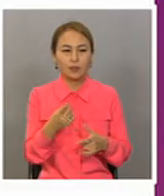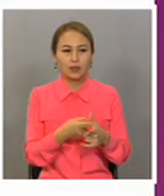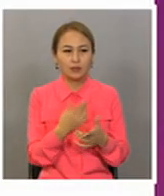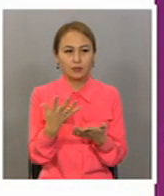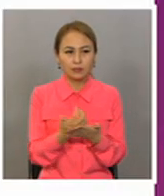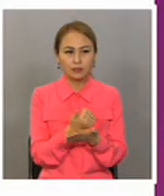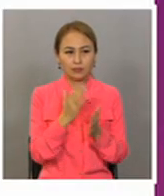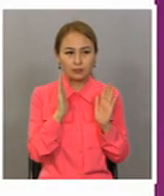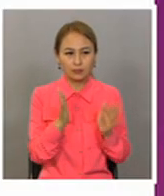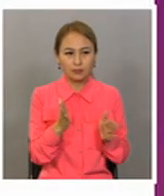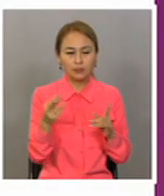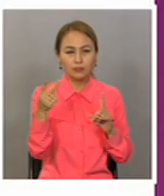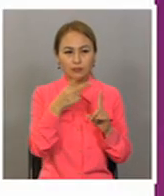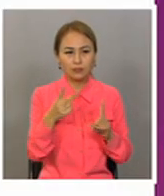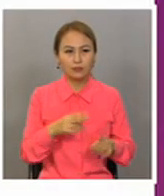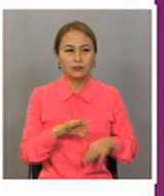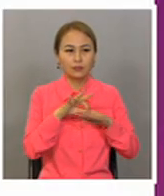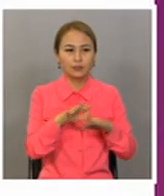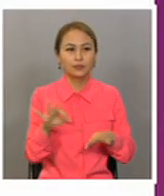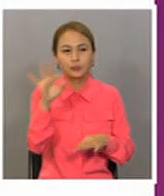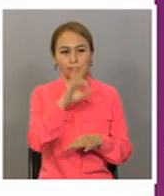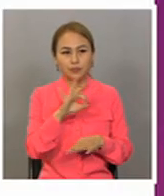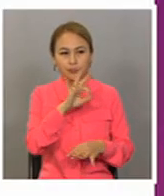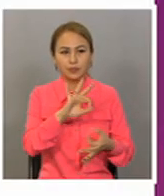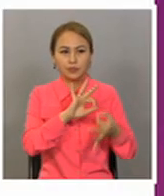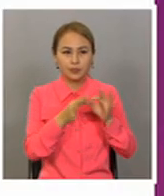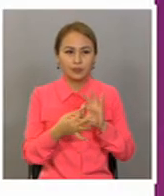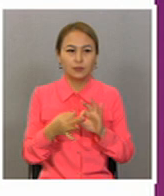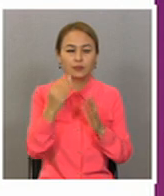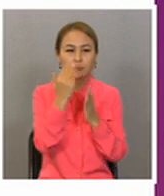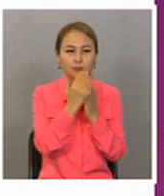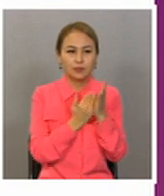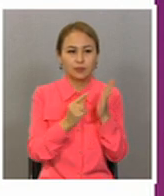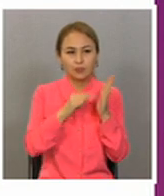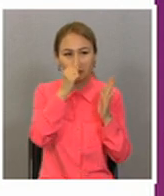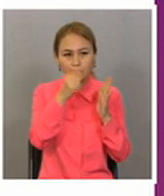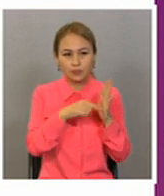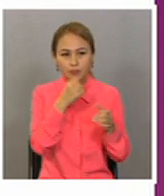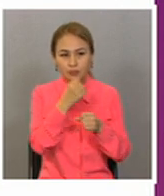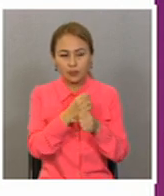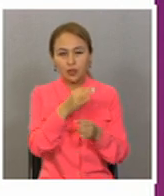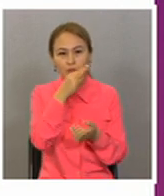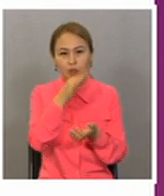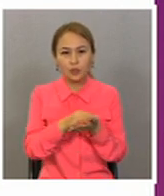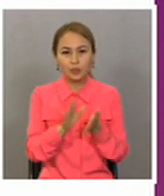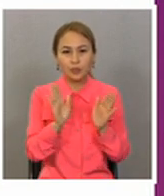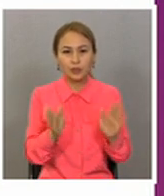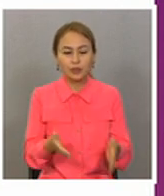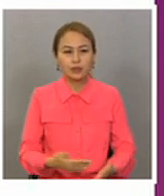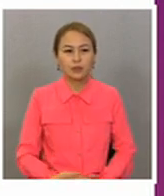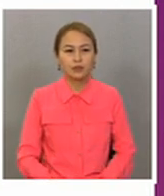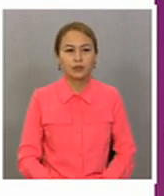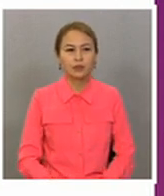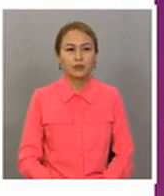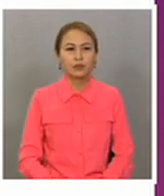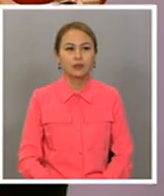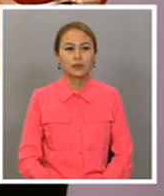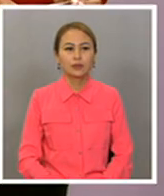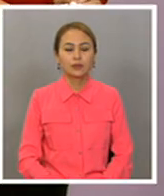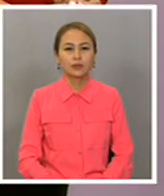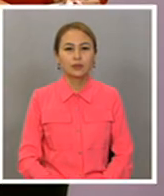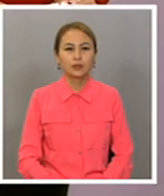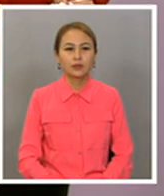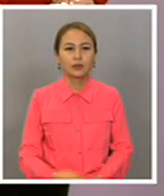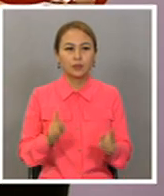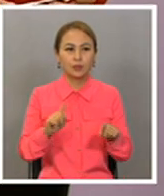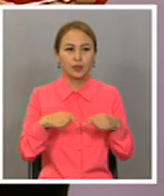anıqtaysıñdar. Mätin mazmunu boyunca pikir bildiruge bağıtталган sıraqtar kurastırasıñdar jene jawap beresiñdar.